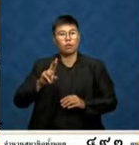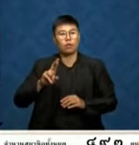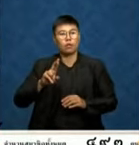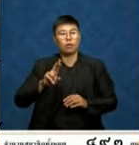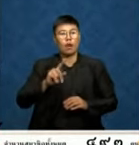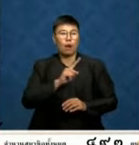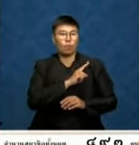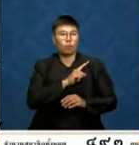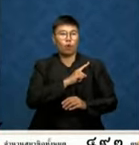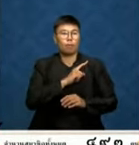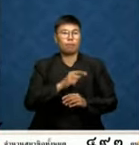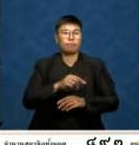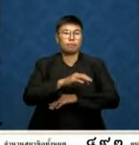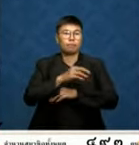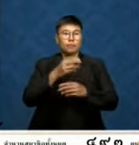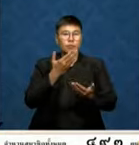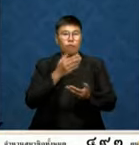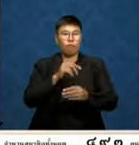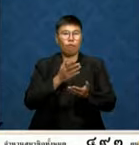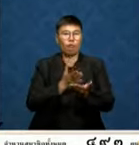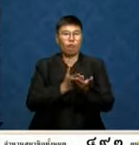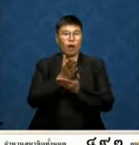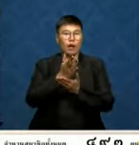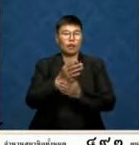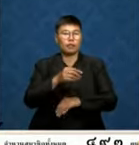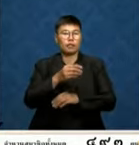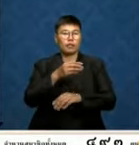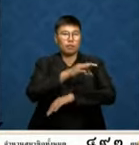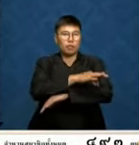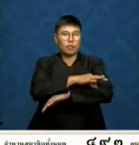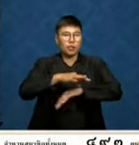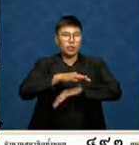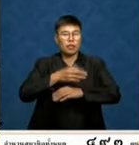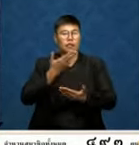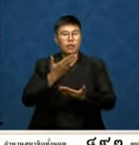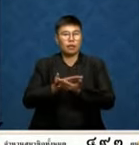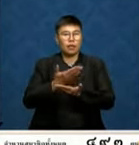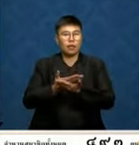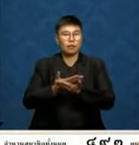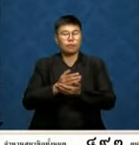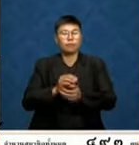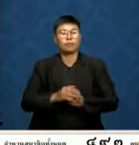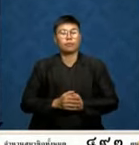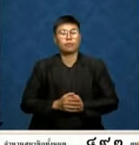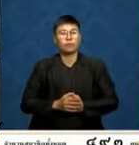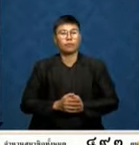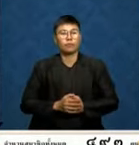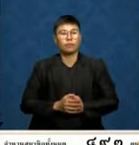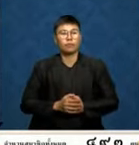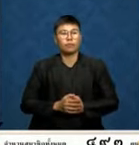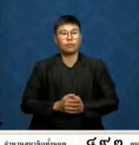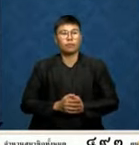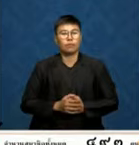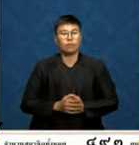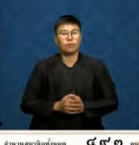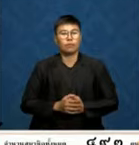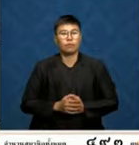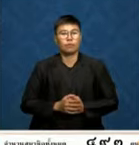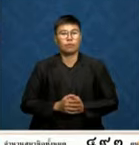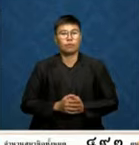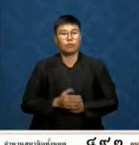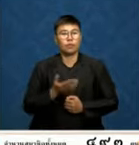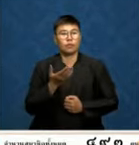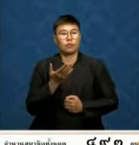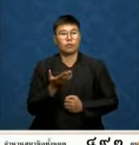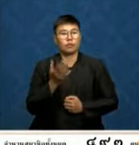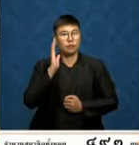และบัญชีชำนาญการพิเศษฝ่ายบัญชีและการเงินนะครับท่านจะแถล